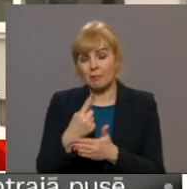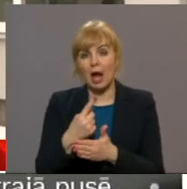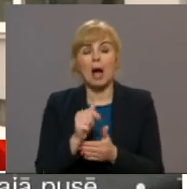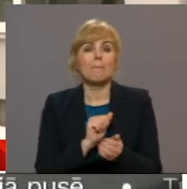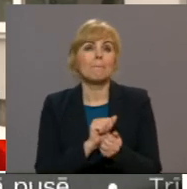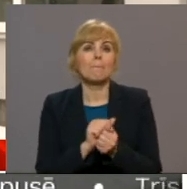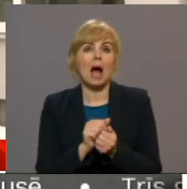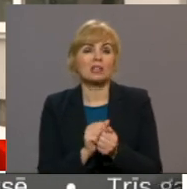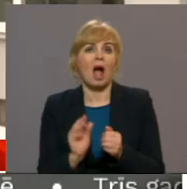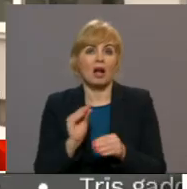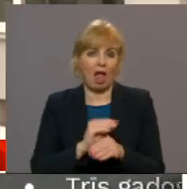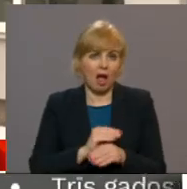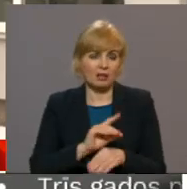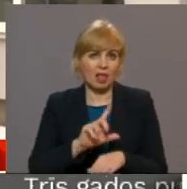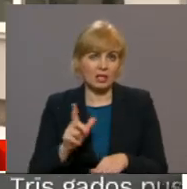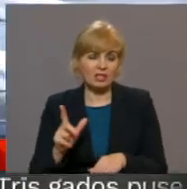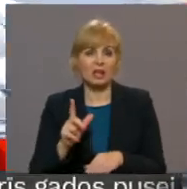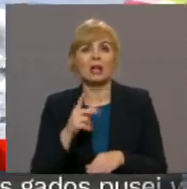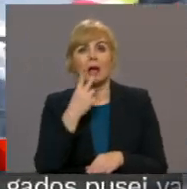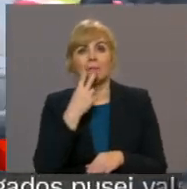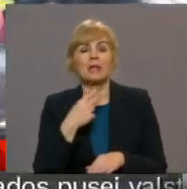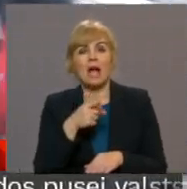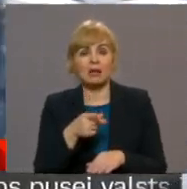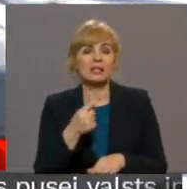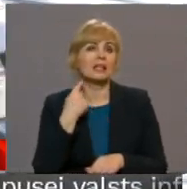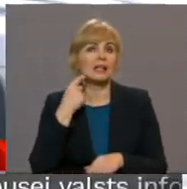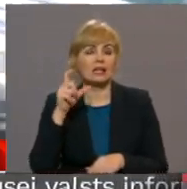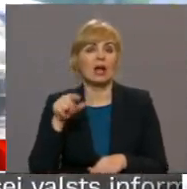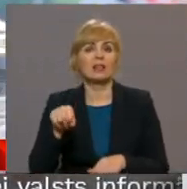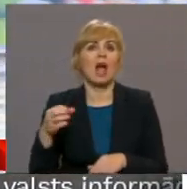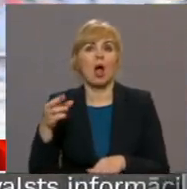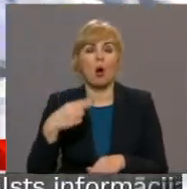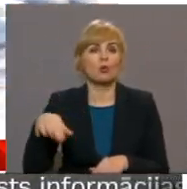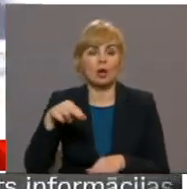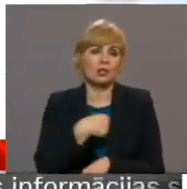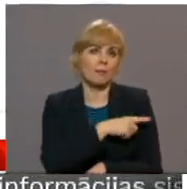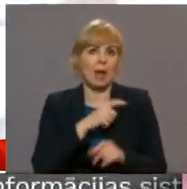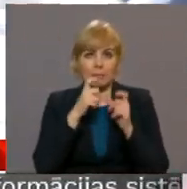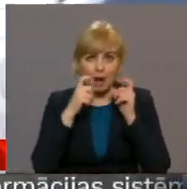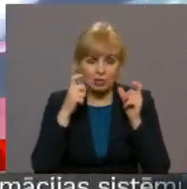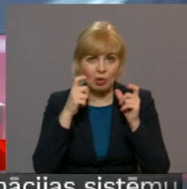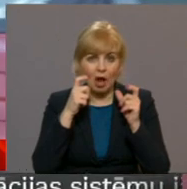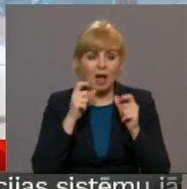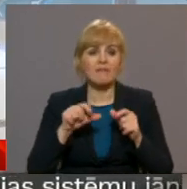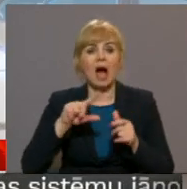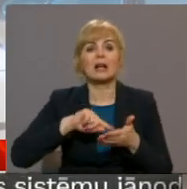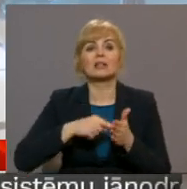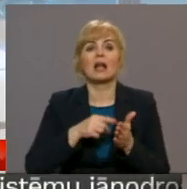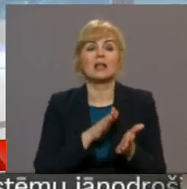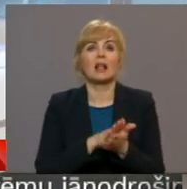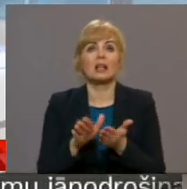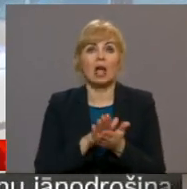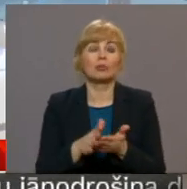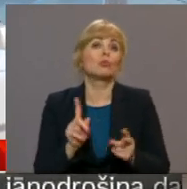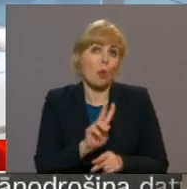līdzekli. Tas, kas ir pierādīts, ka ir efektīvs. Bet rīdzinieks Teodors teica, ka savu medicīnisko masku lieto vairāk kārt. Nu, tā ir